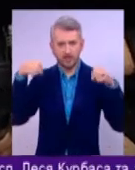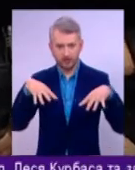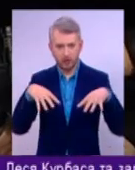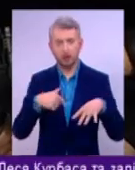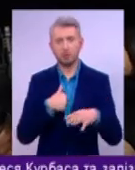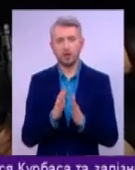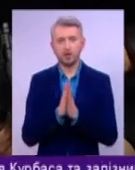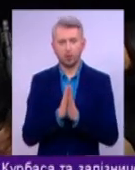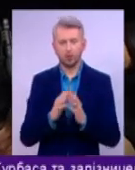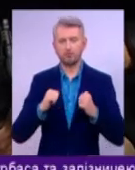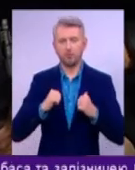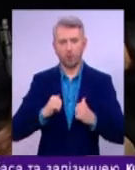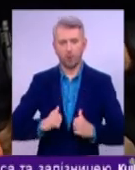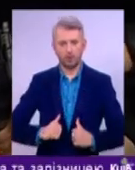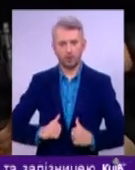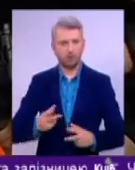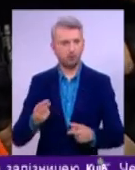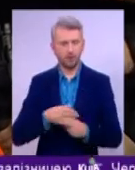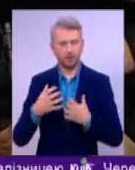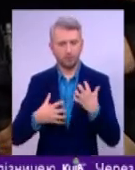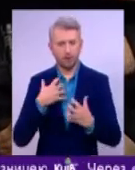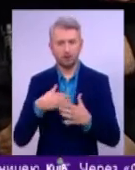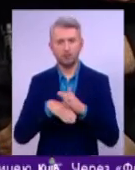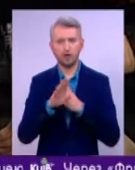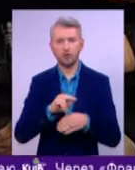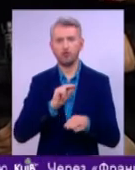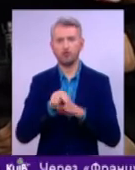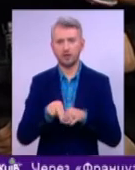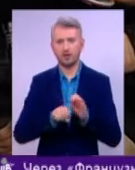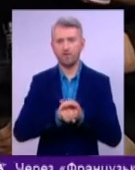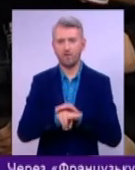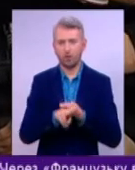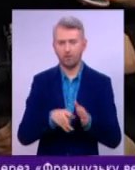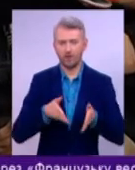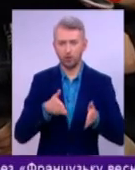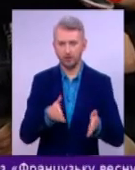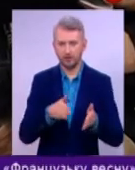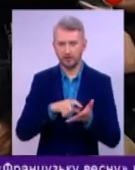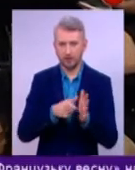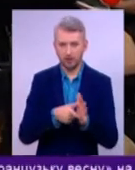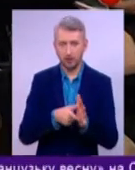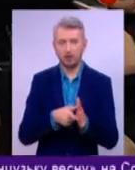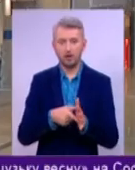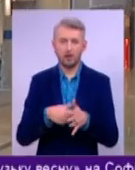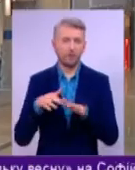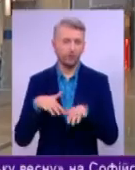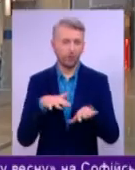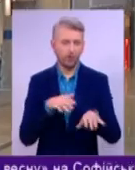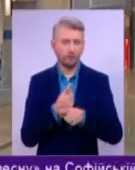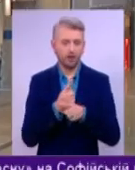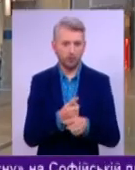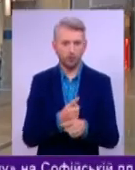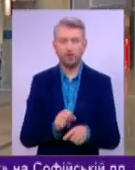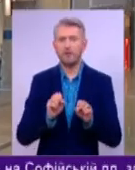просимо спокійно, без паніки, покидати через авака виходи зали. Ми виходимо, ми проводимо їх. У